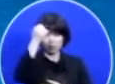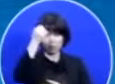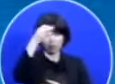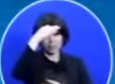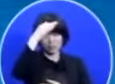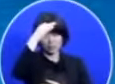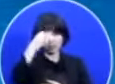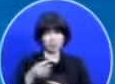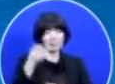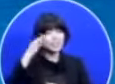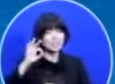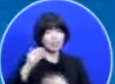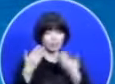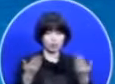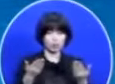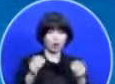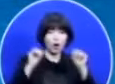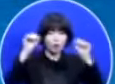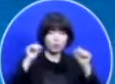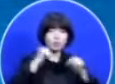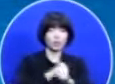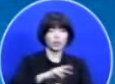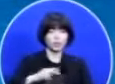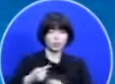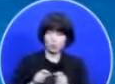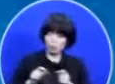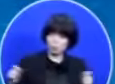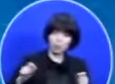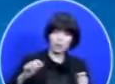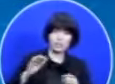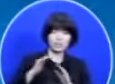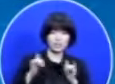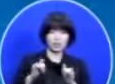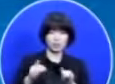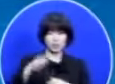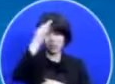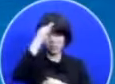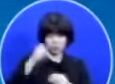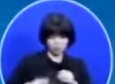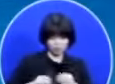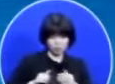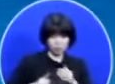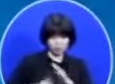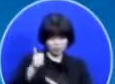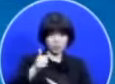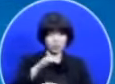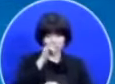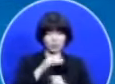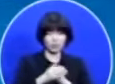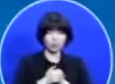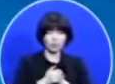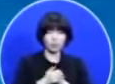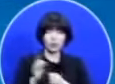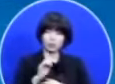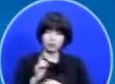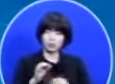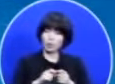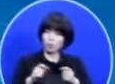해도 오래한 사람은 아무래도 실력이 뛰어납니다 뭘 하든지 오래